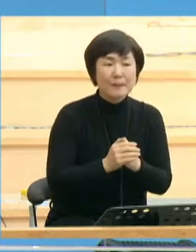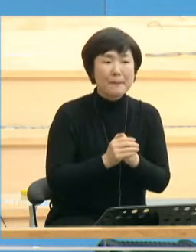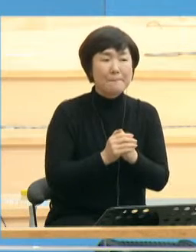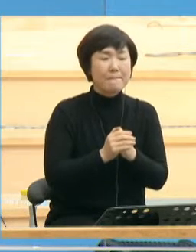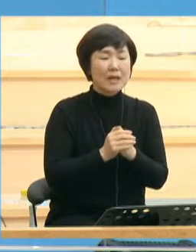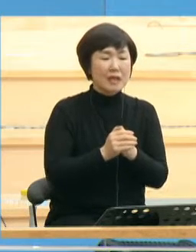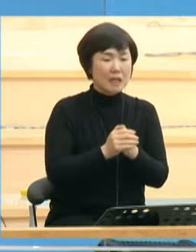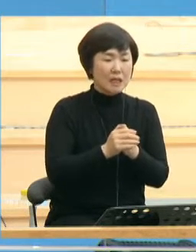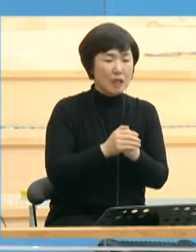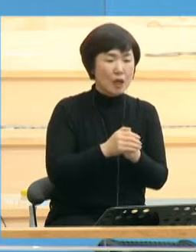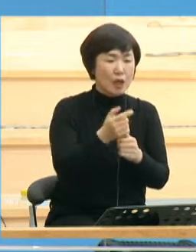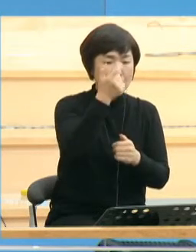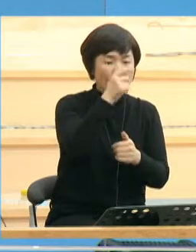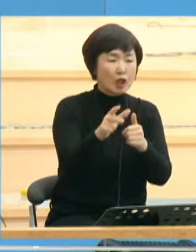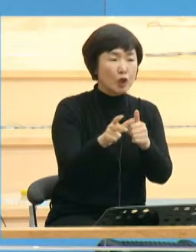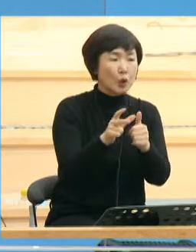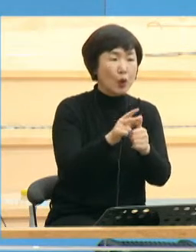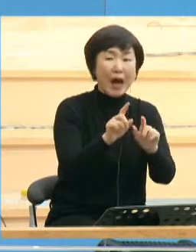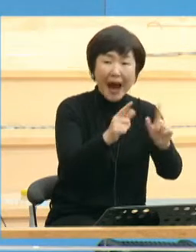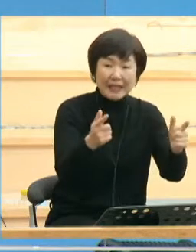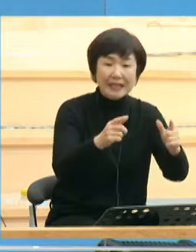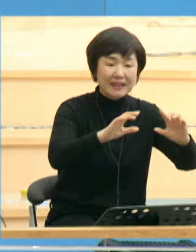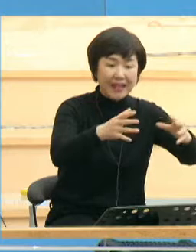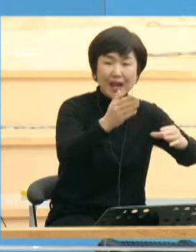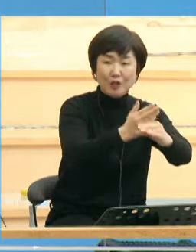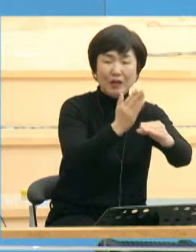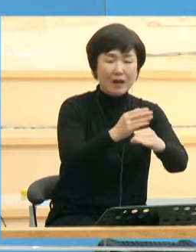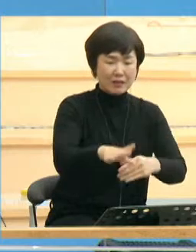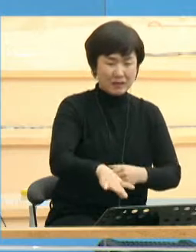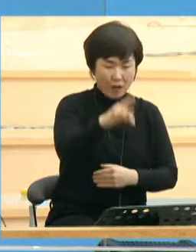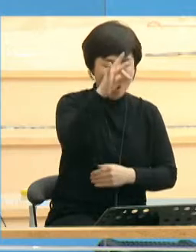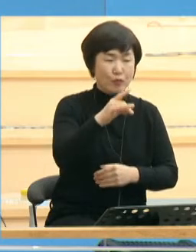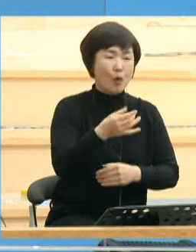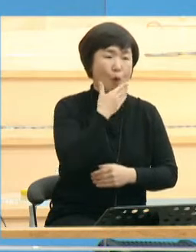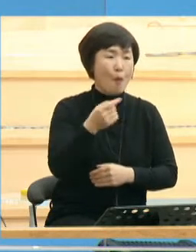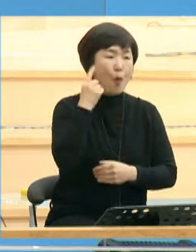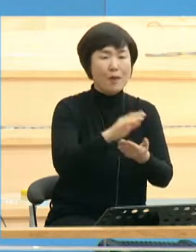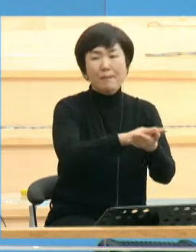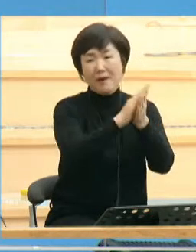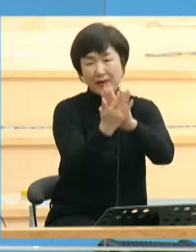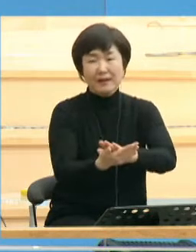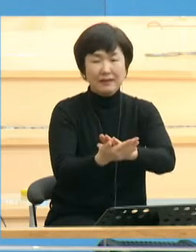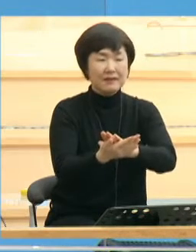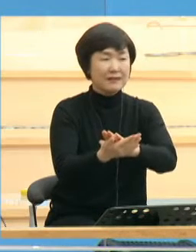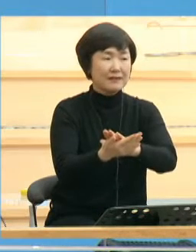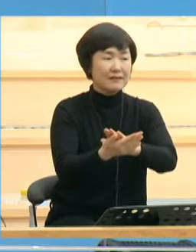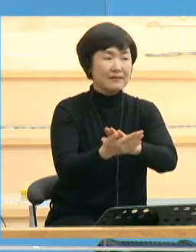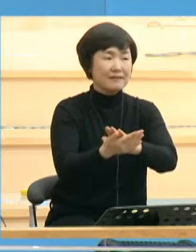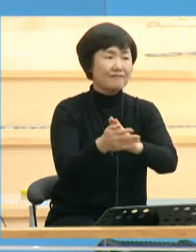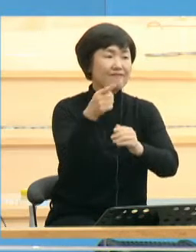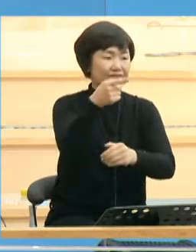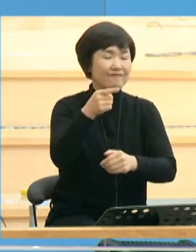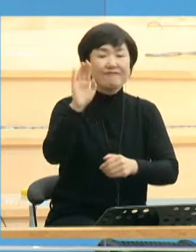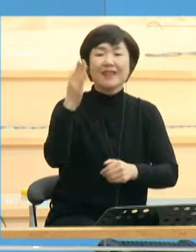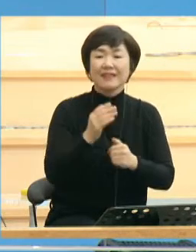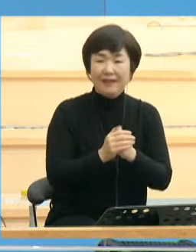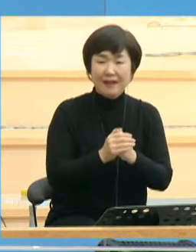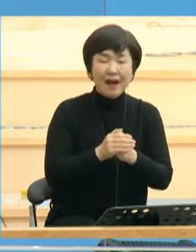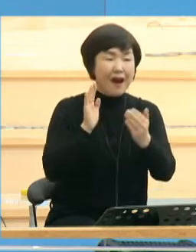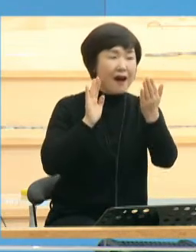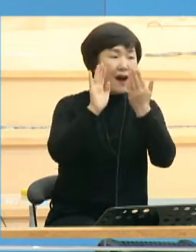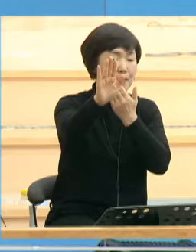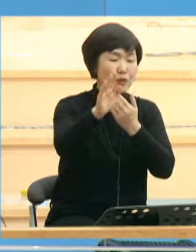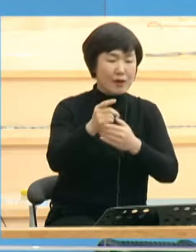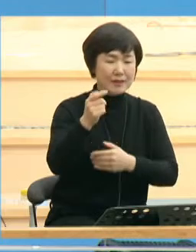비기독교 국가로써 최초로 복음화 되는 교회가 될 것입니다 장차 영적